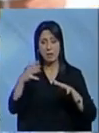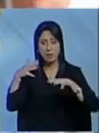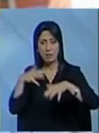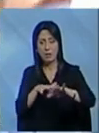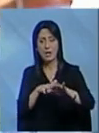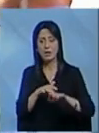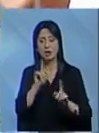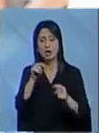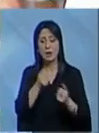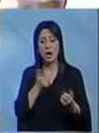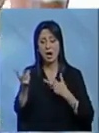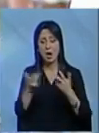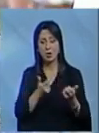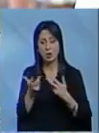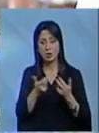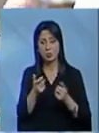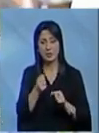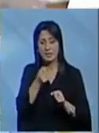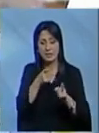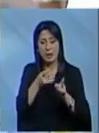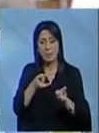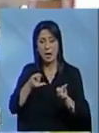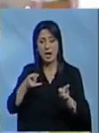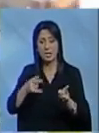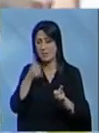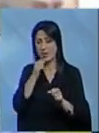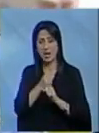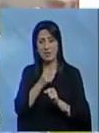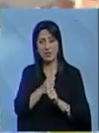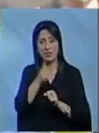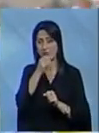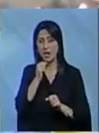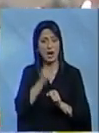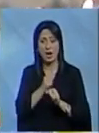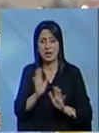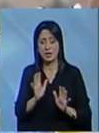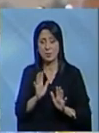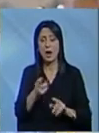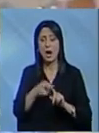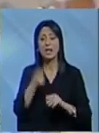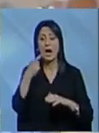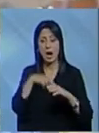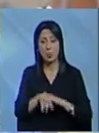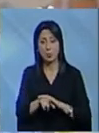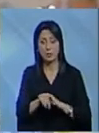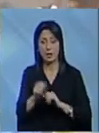ნაკადი. შესაბამისად, იმ რაოდენობის საპარკინგო სივრცეების მიწოდება ვერ მოხდა და ვერც მოხდება ფიზიკურად. აქედან